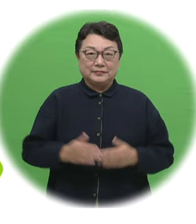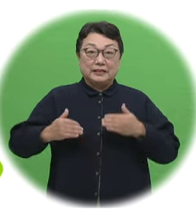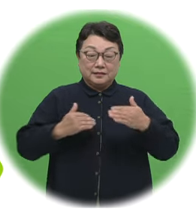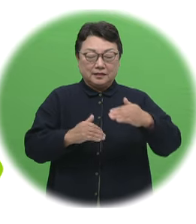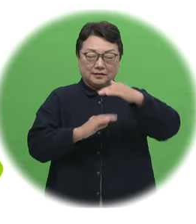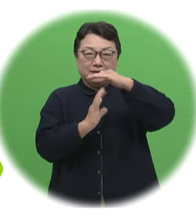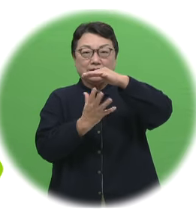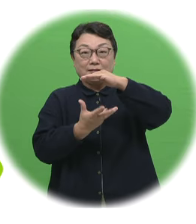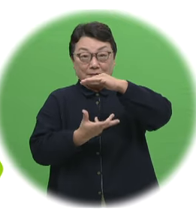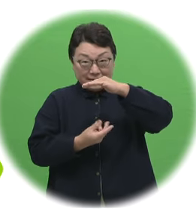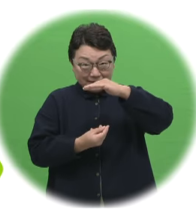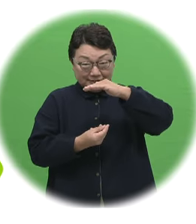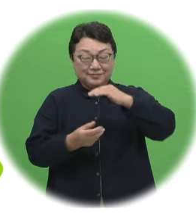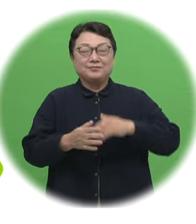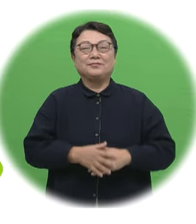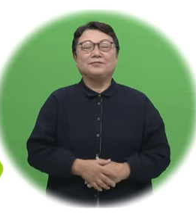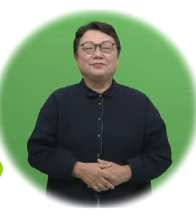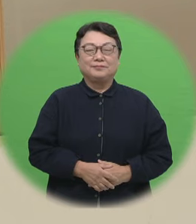全身山梨。